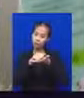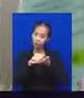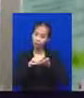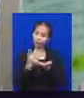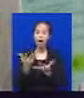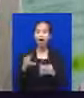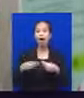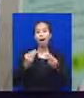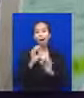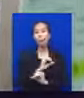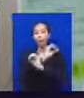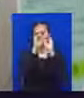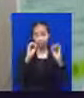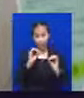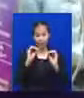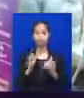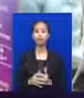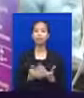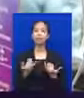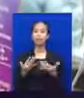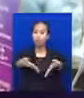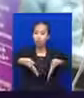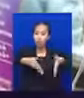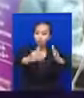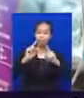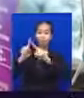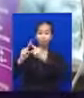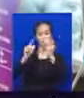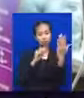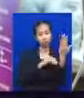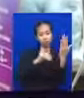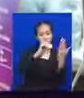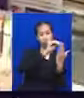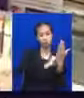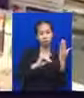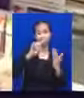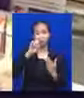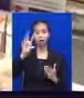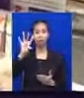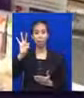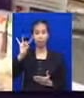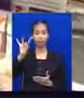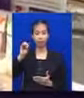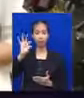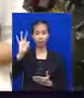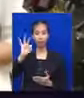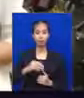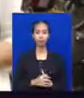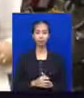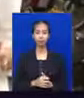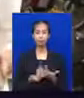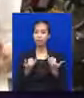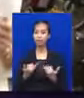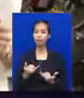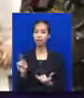เพื่อความปลอดภัยในการเดินทางของประชาชนบนถนนสายหลักทั่วประเทศ189จุดค่ะค่